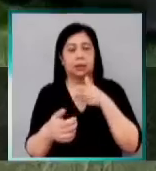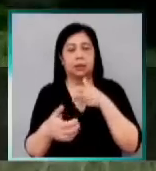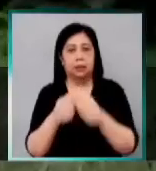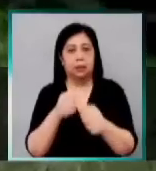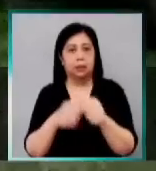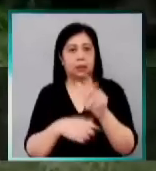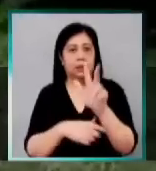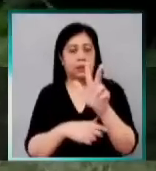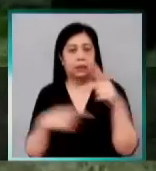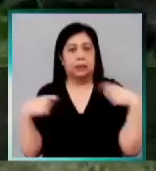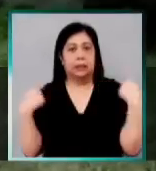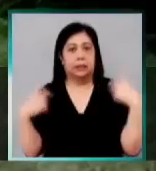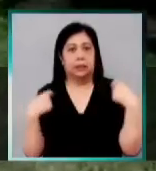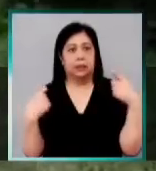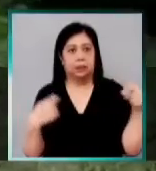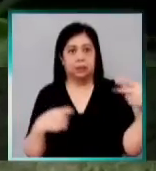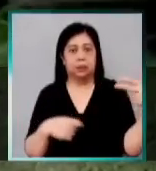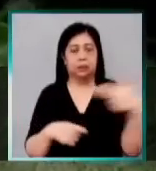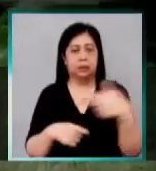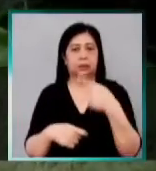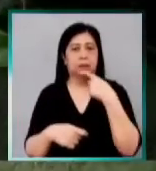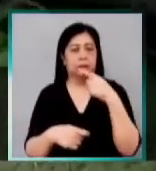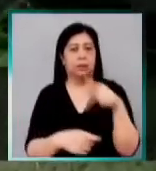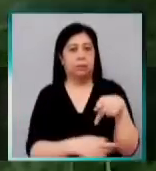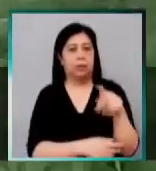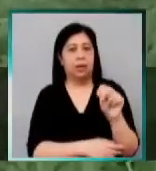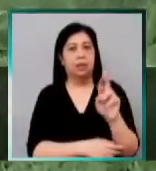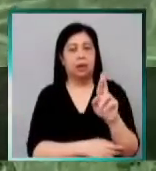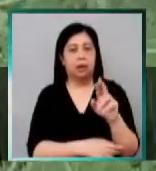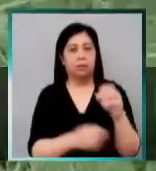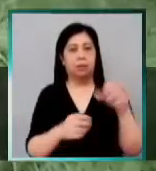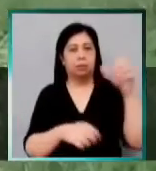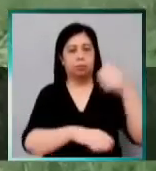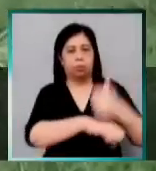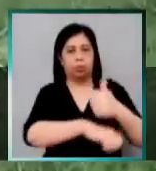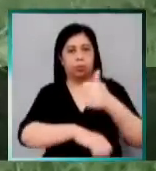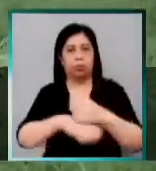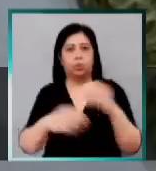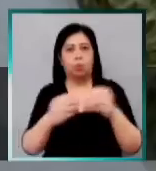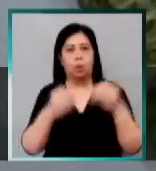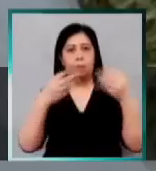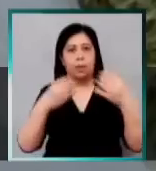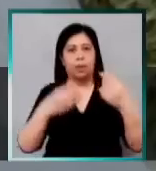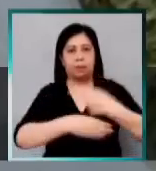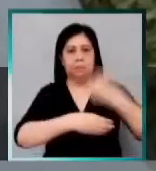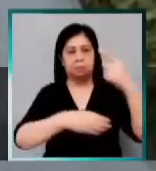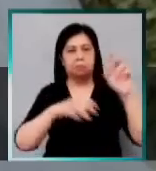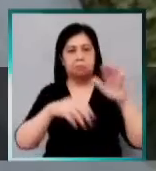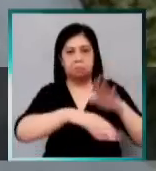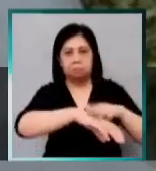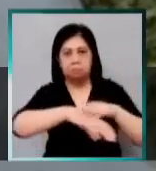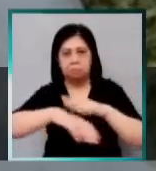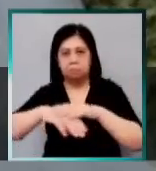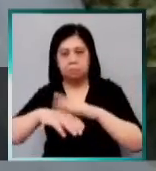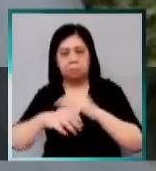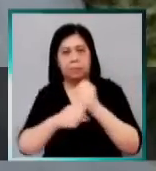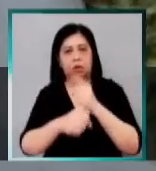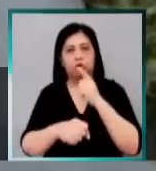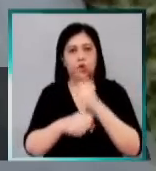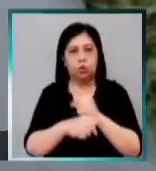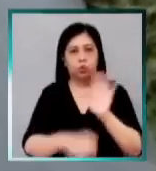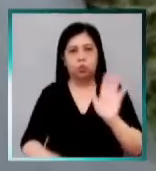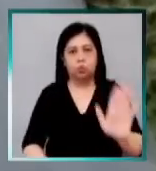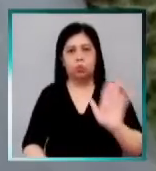ang kanilang tren, sinabi ng PNR na maglalagay sila ng mas maraming warning sign at titiyaking bubusina ang